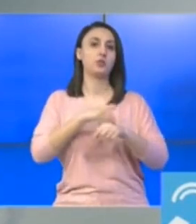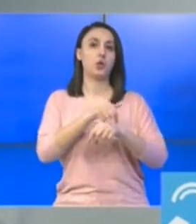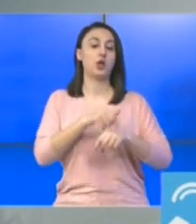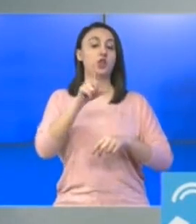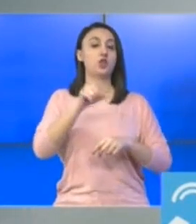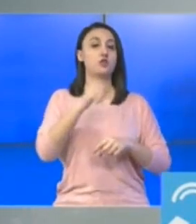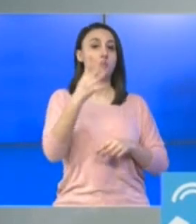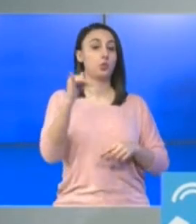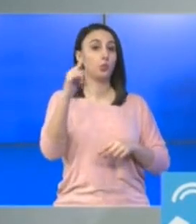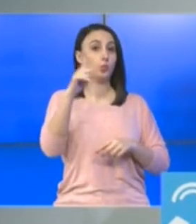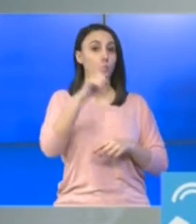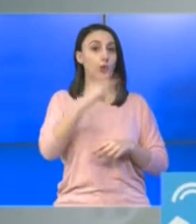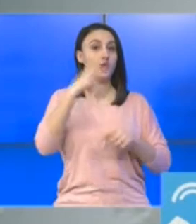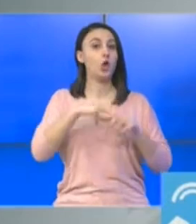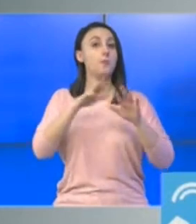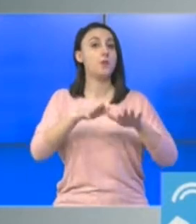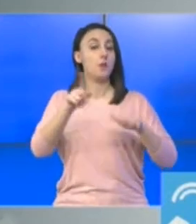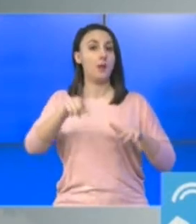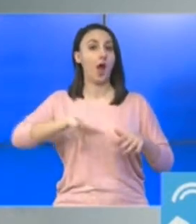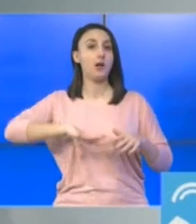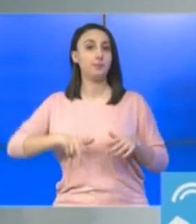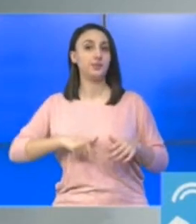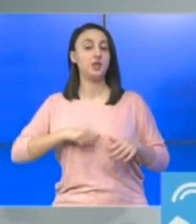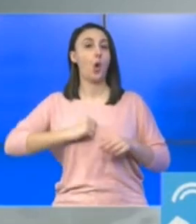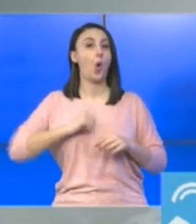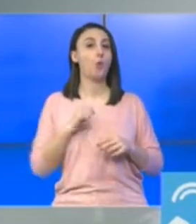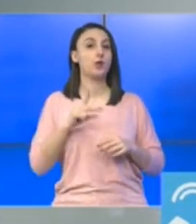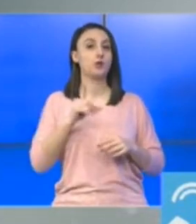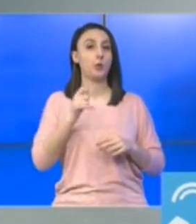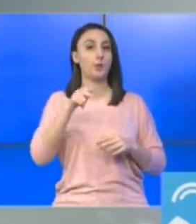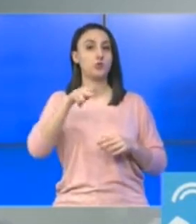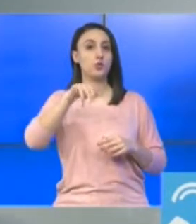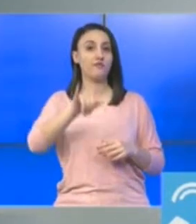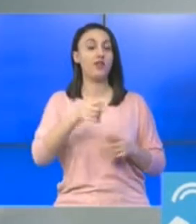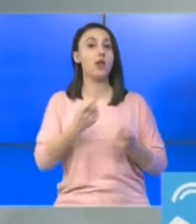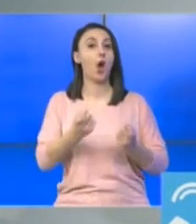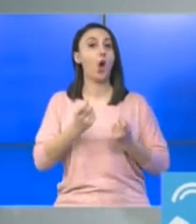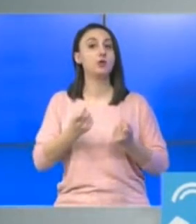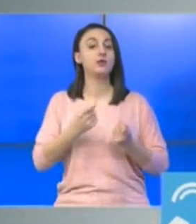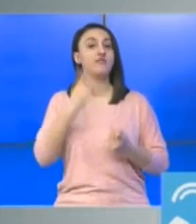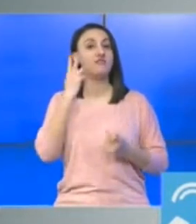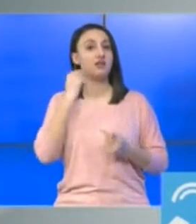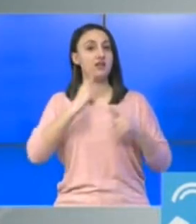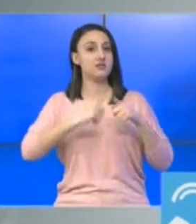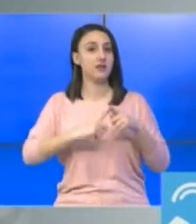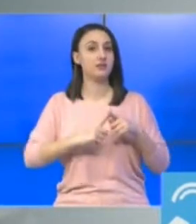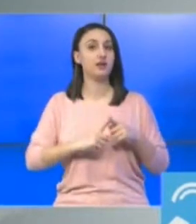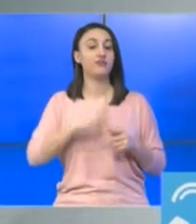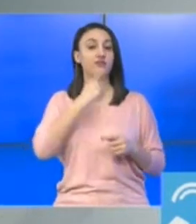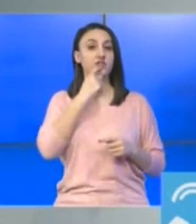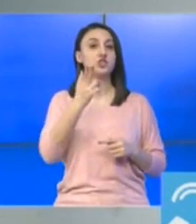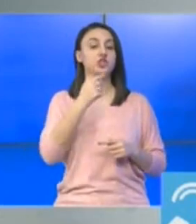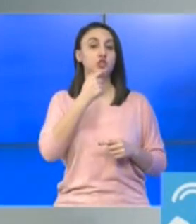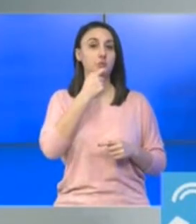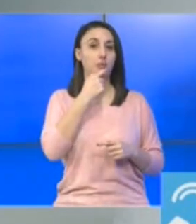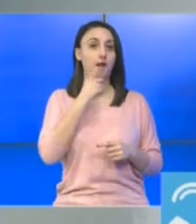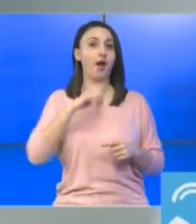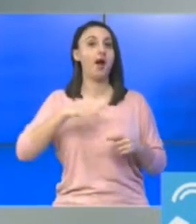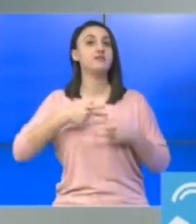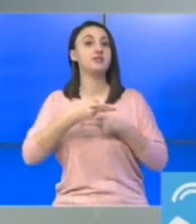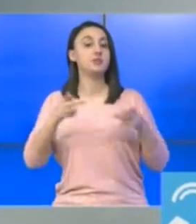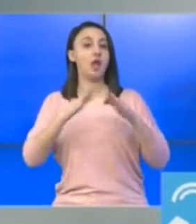24 iulie 2019, Dincă a răpit-o din comuna Dobrosloveni, județul Olt, pe Alexandra Măceșanu, în vârstă de 15 ani, și a dus-o